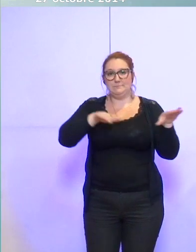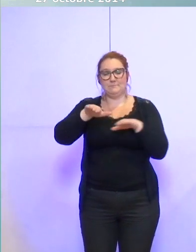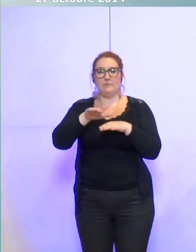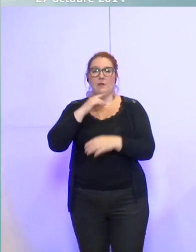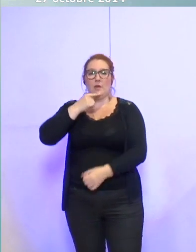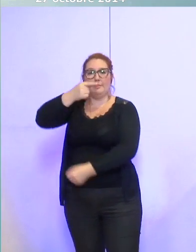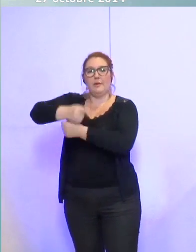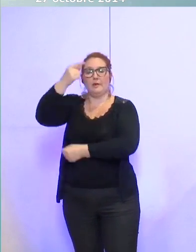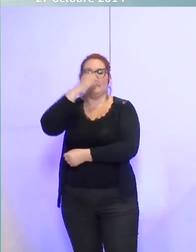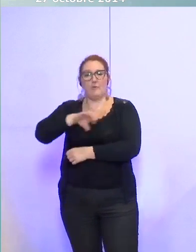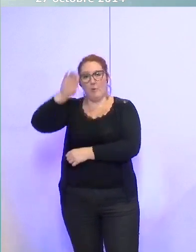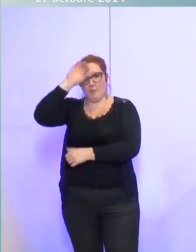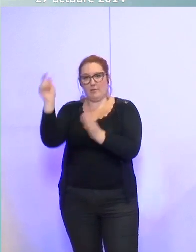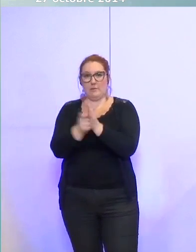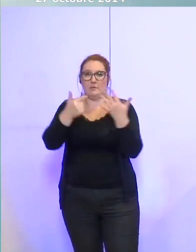17 novembre